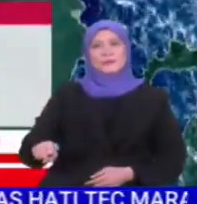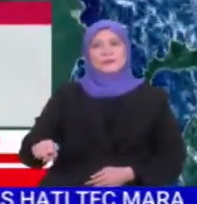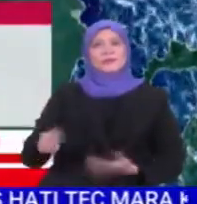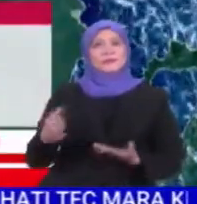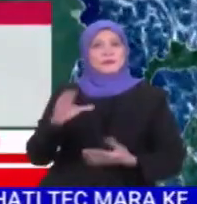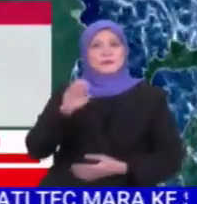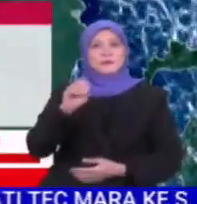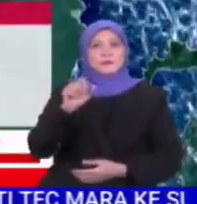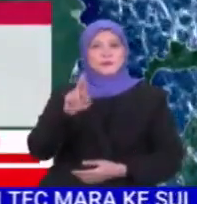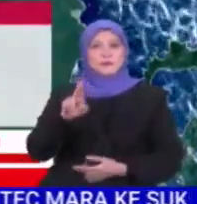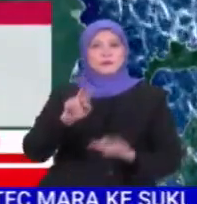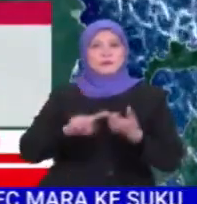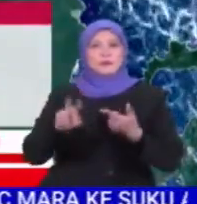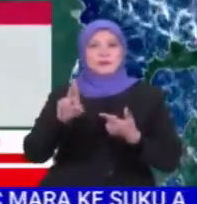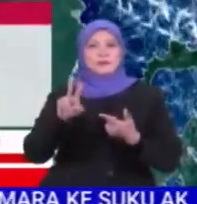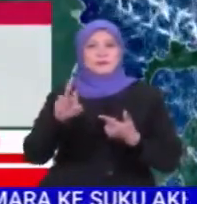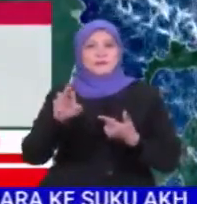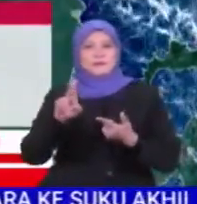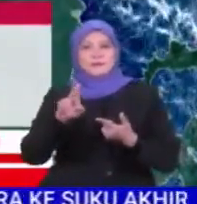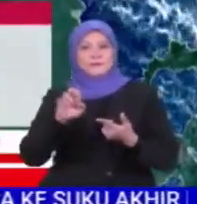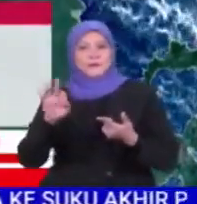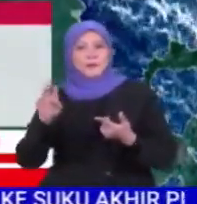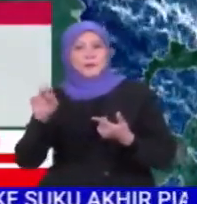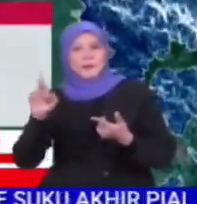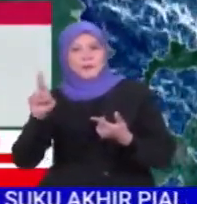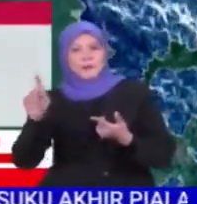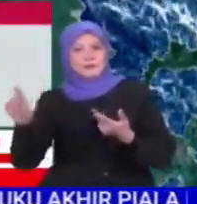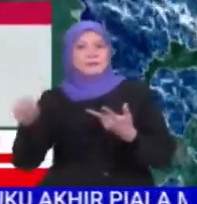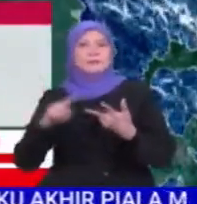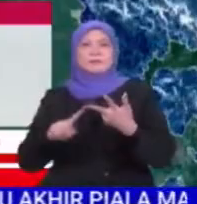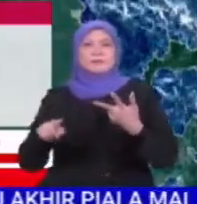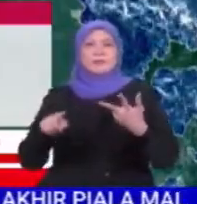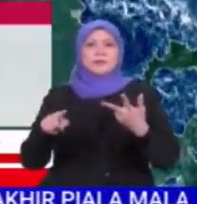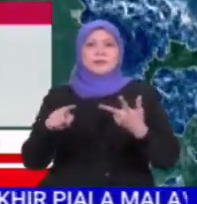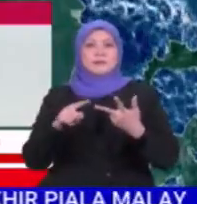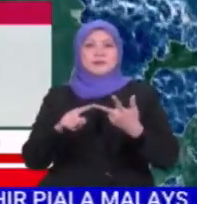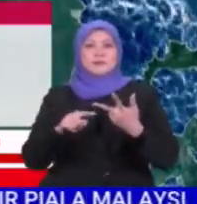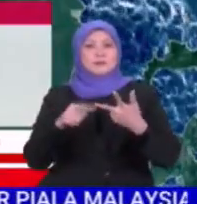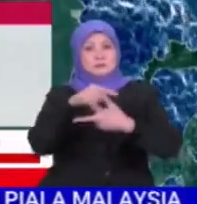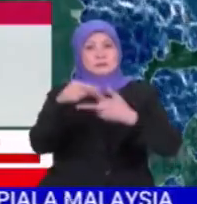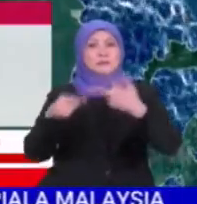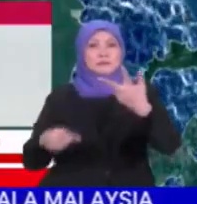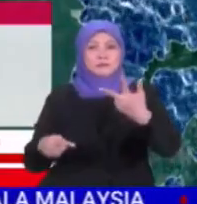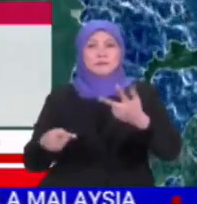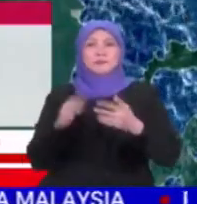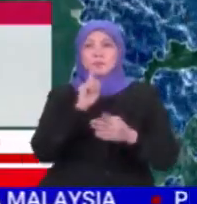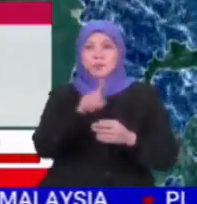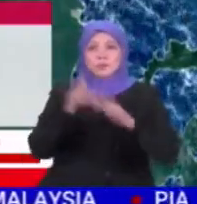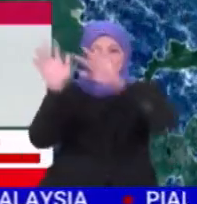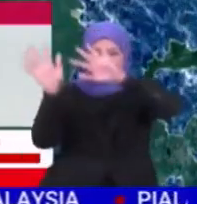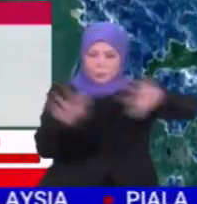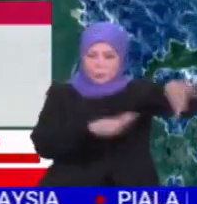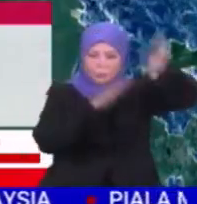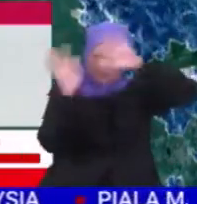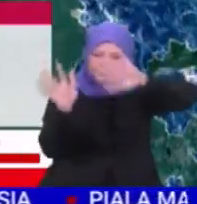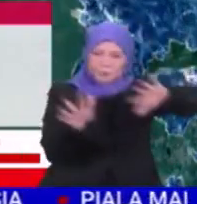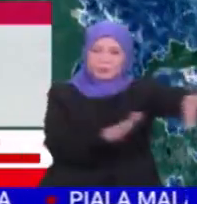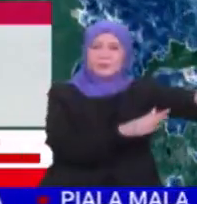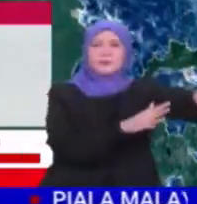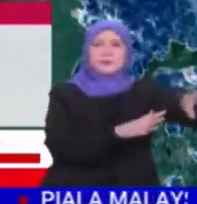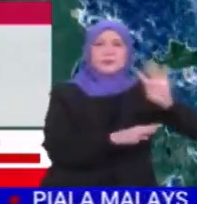perairan Condor, Reef North dan juga Palawan, yang mana dalam tempoh ini angin masih lagi bertiup dengan agak kencang